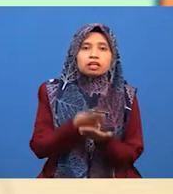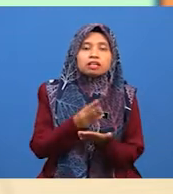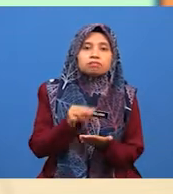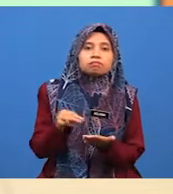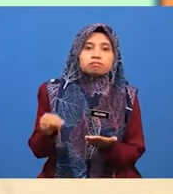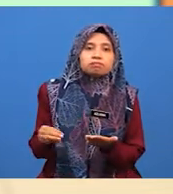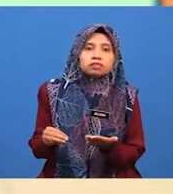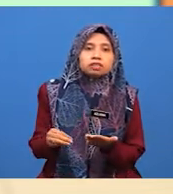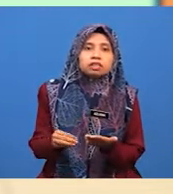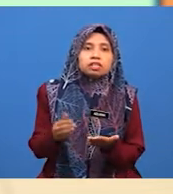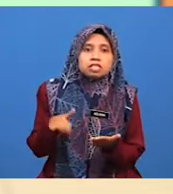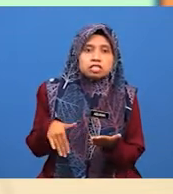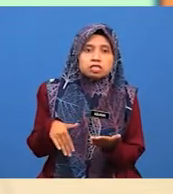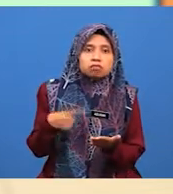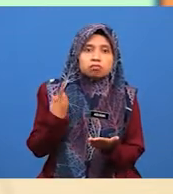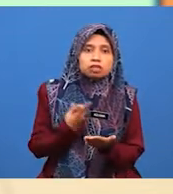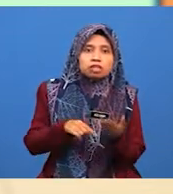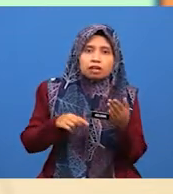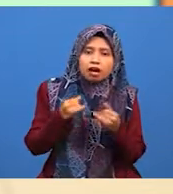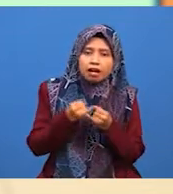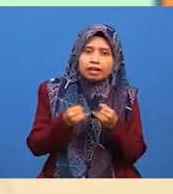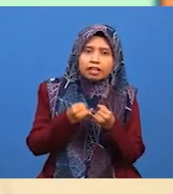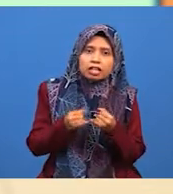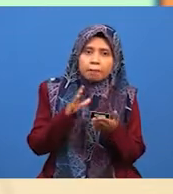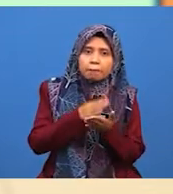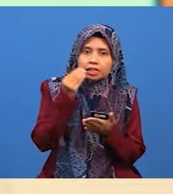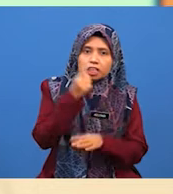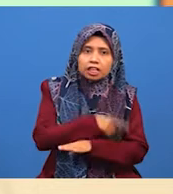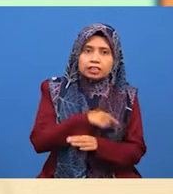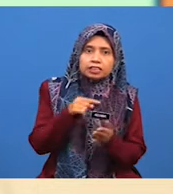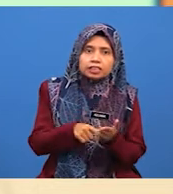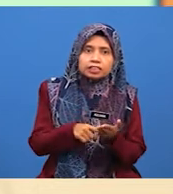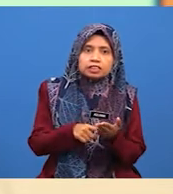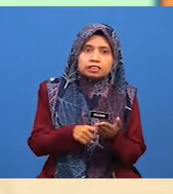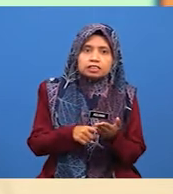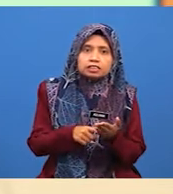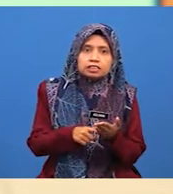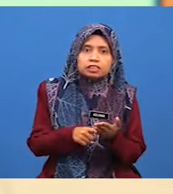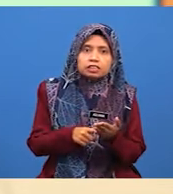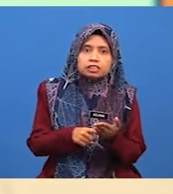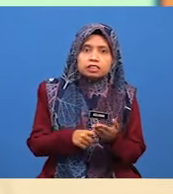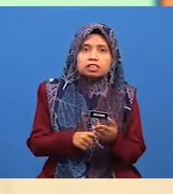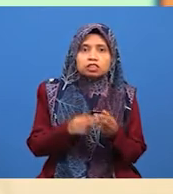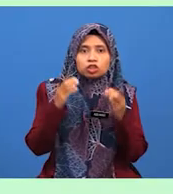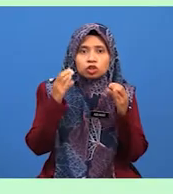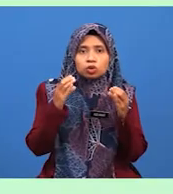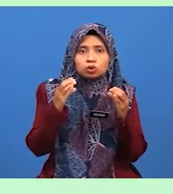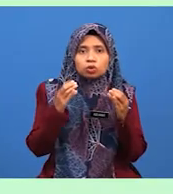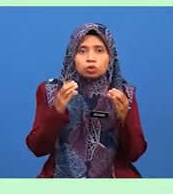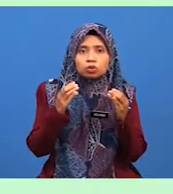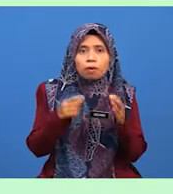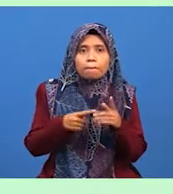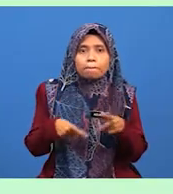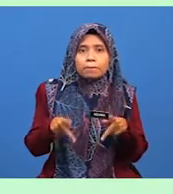Baiklah murid-murid, sebelum kita mengakhiri pembelajaran kita pada hari ini, Cikgu